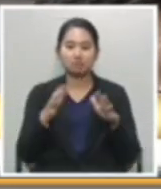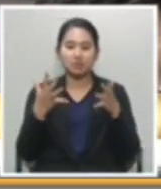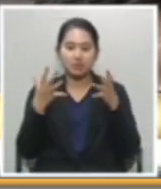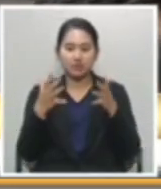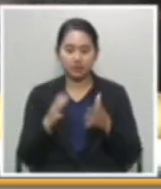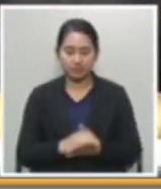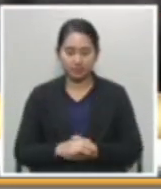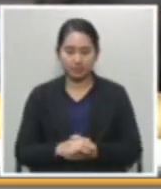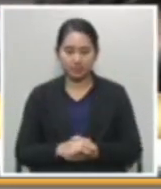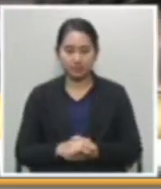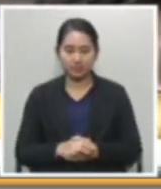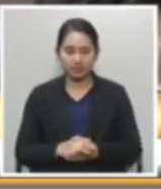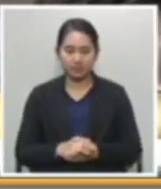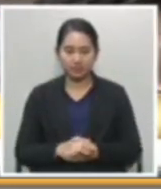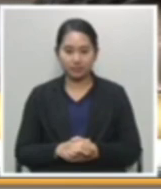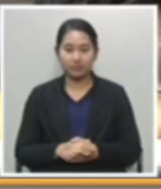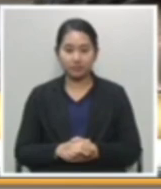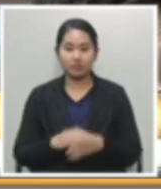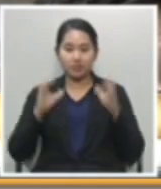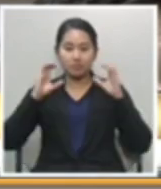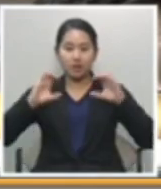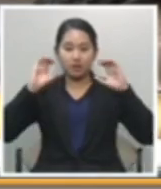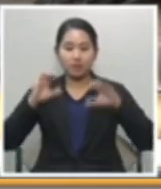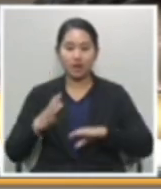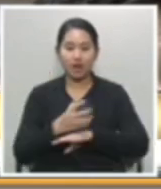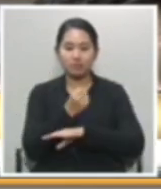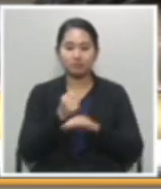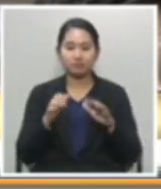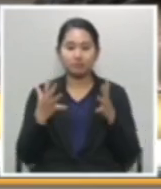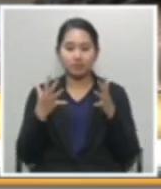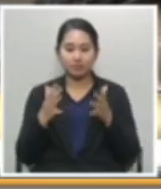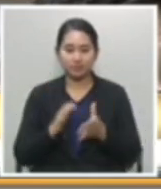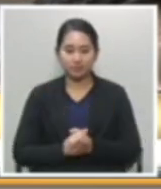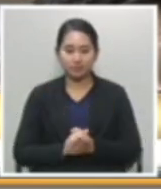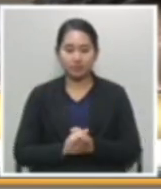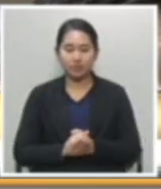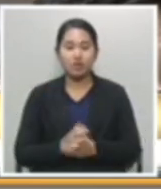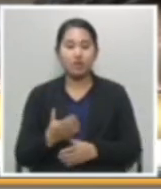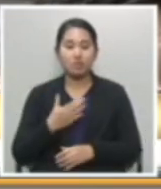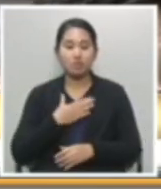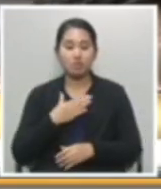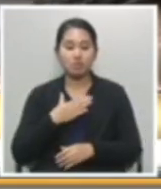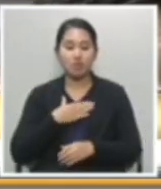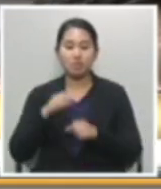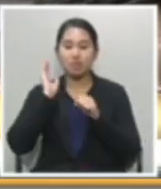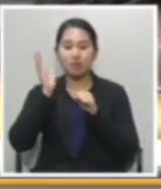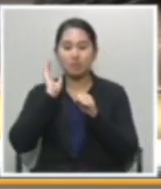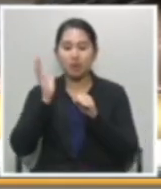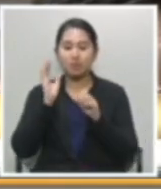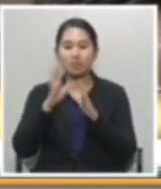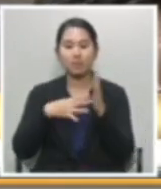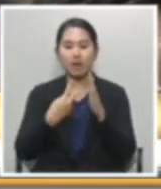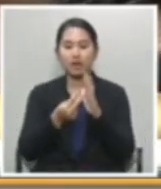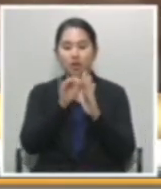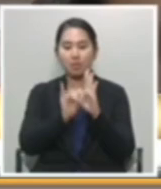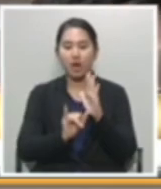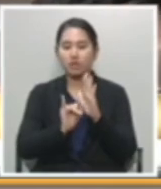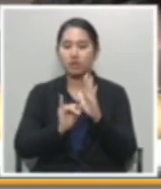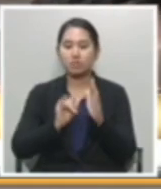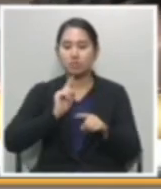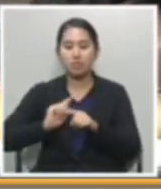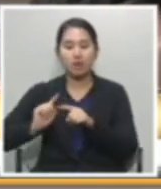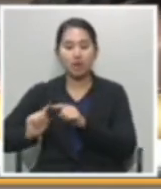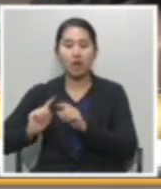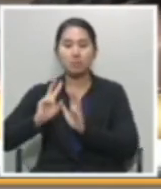ะครับไม่มีอำนาจนะเพราะฉะนั้นการที่จะมาแถลงนโยบายอะไรต่างๆตั้ง2ชั่วโมง3ชั่วโมงเ